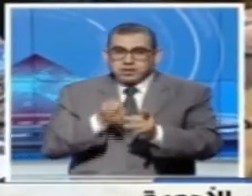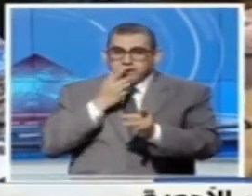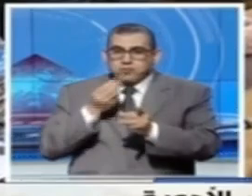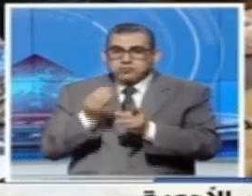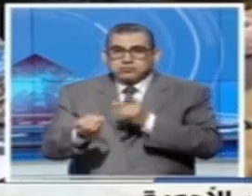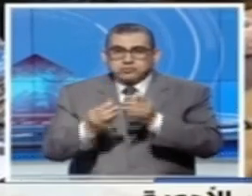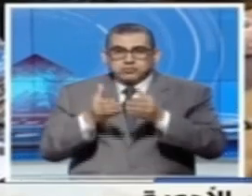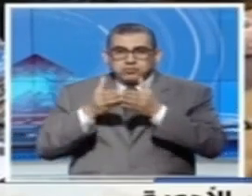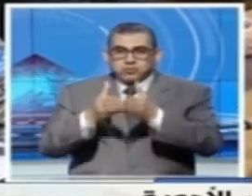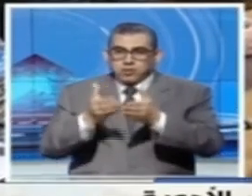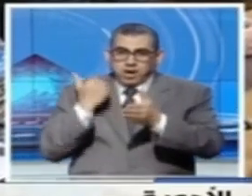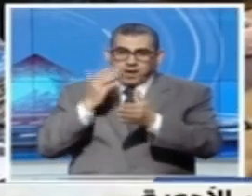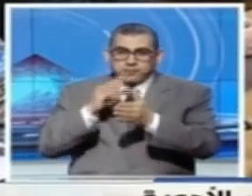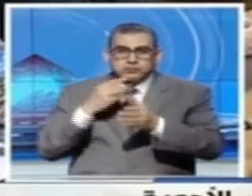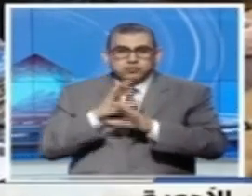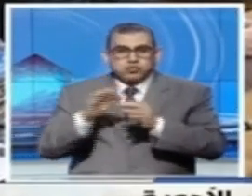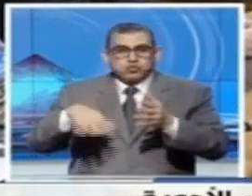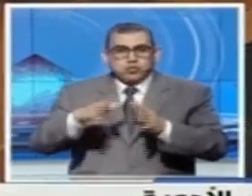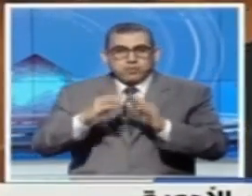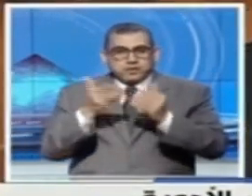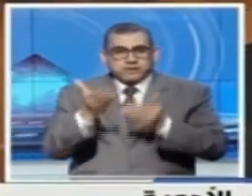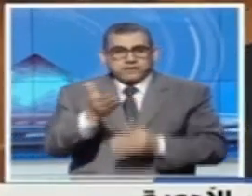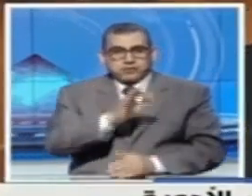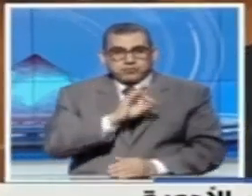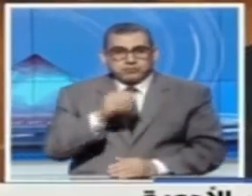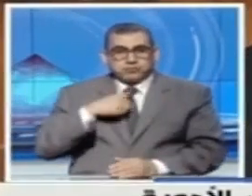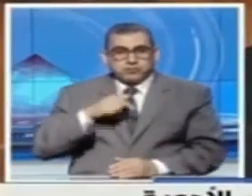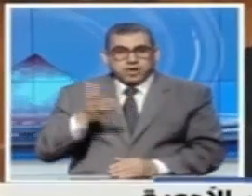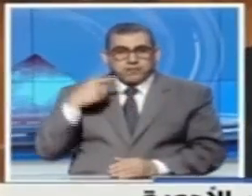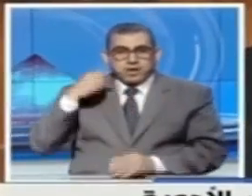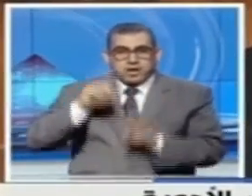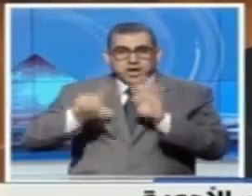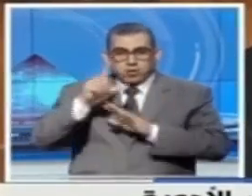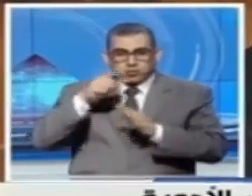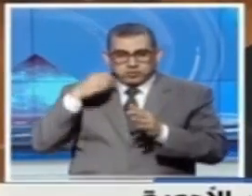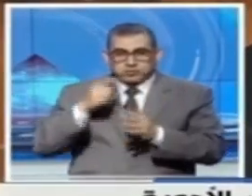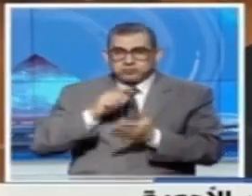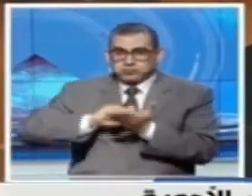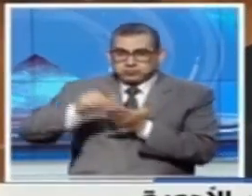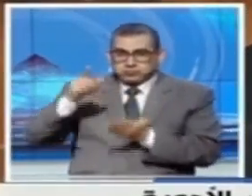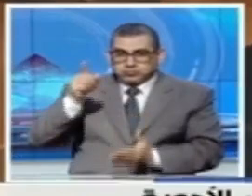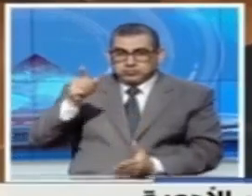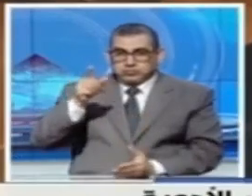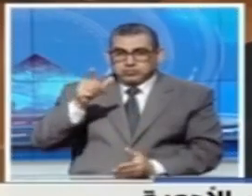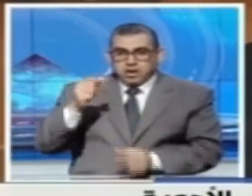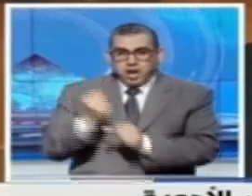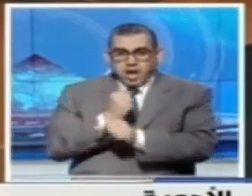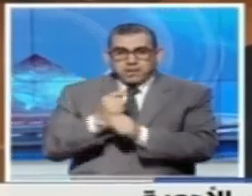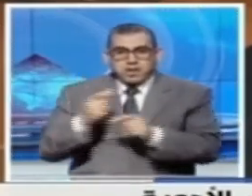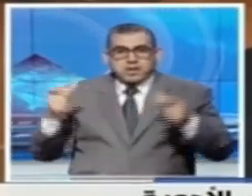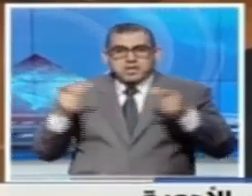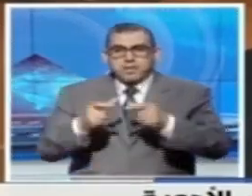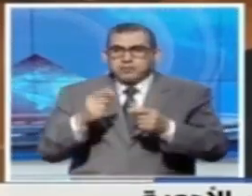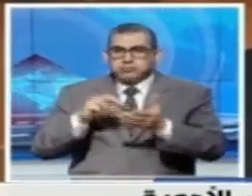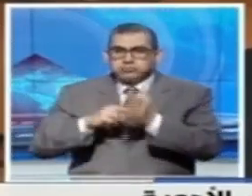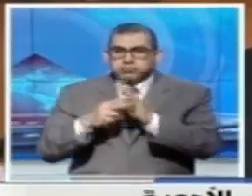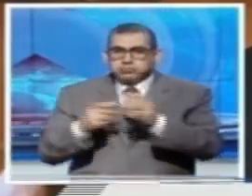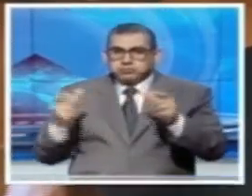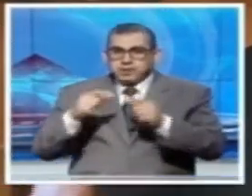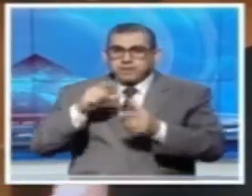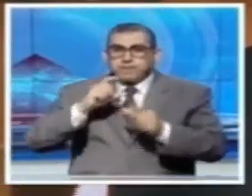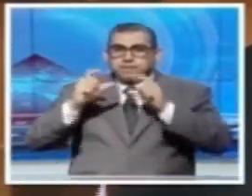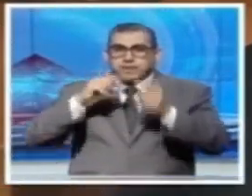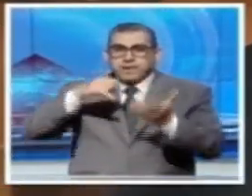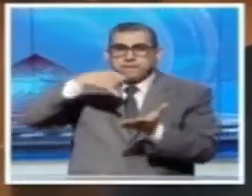بالمواني وتوفيرها بالسوق المصري. بعتنا الرئيس الوزراء، ورئيس الوزراء عمل اجتماع مع البنك